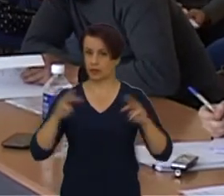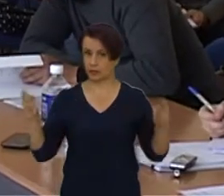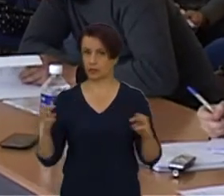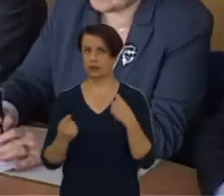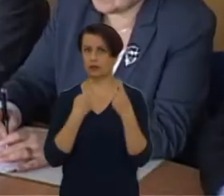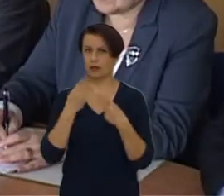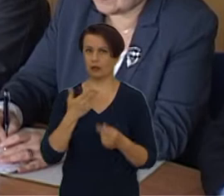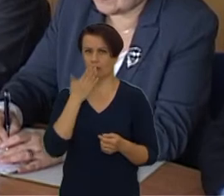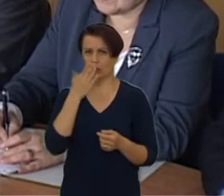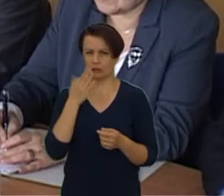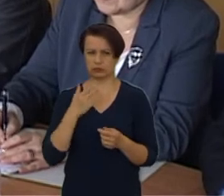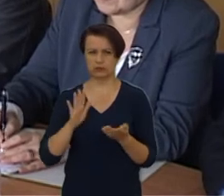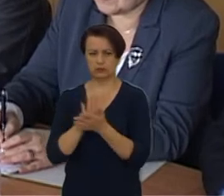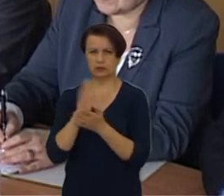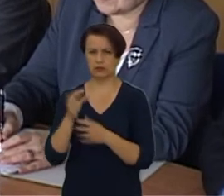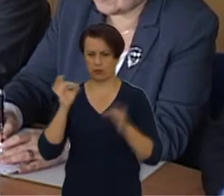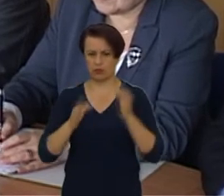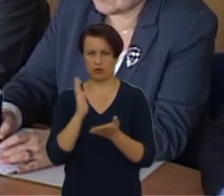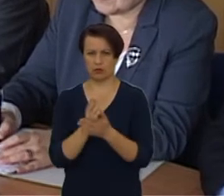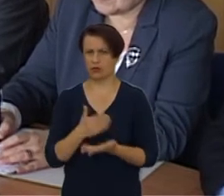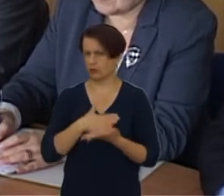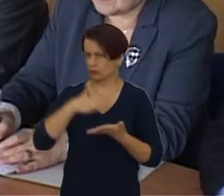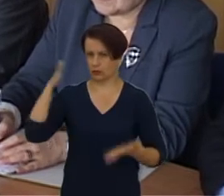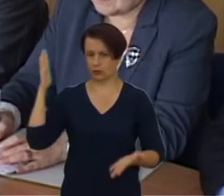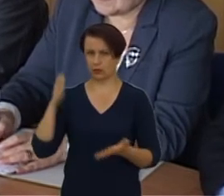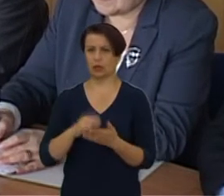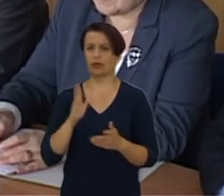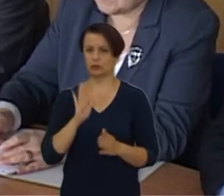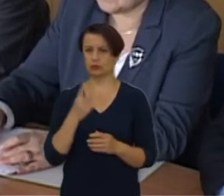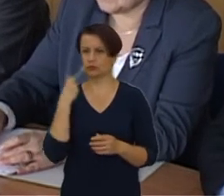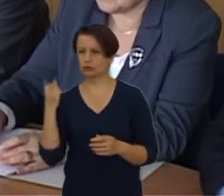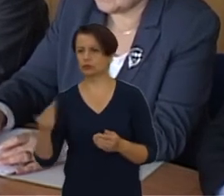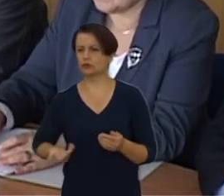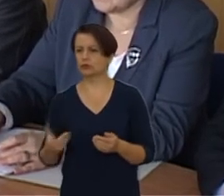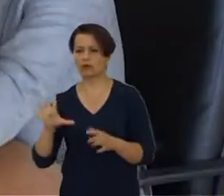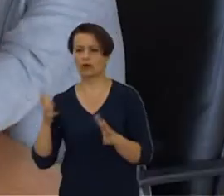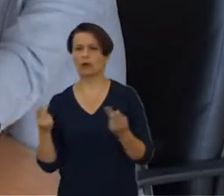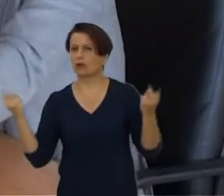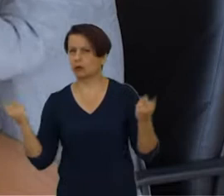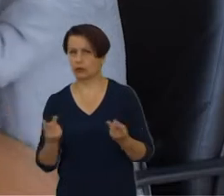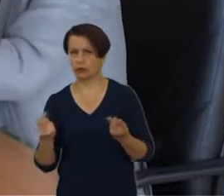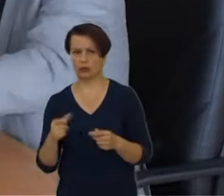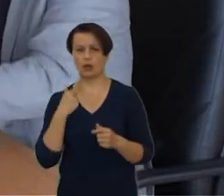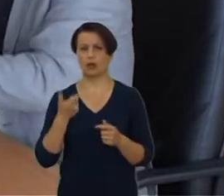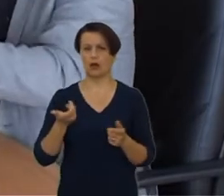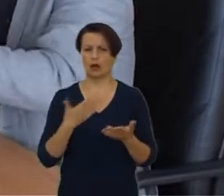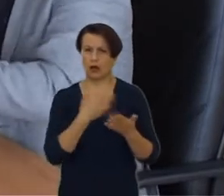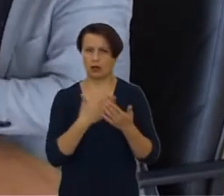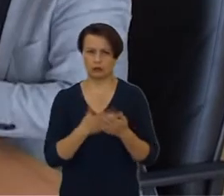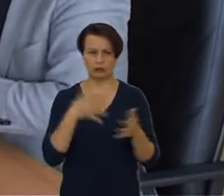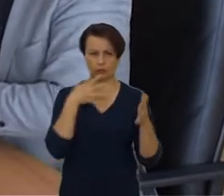jog kvapų taršos normos yra gana didelės ir bus atsižvelgiama į gyventojų poreikius, aktyviau kontroliuojant